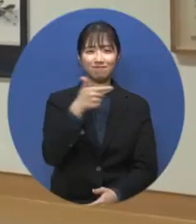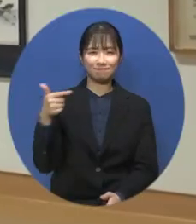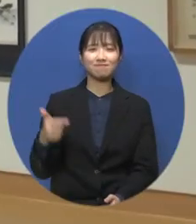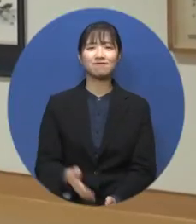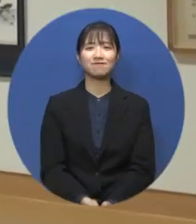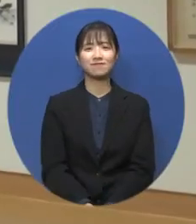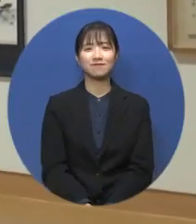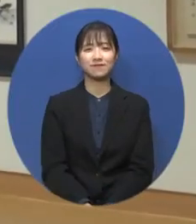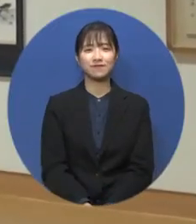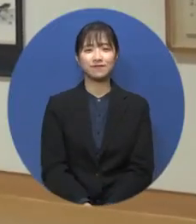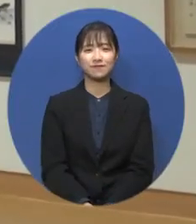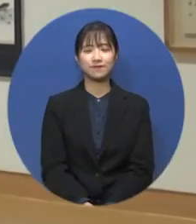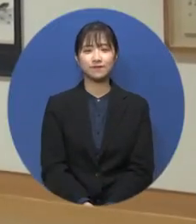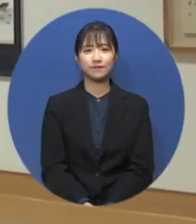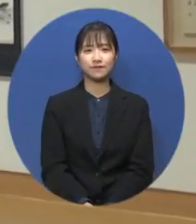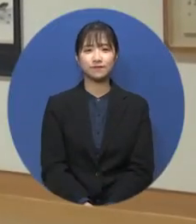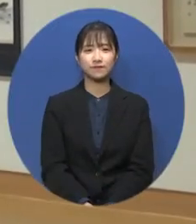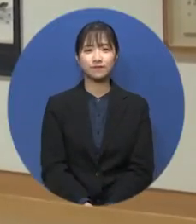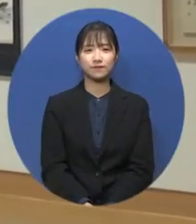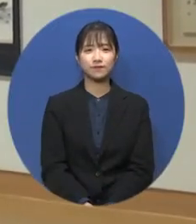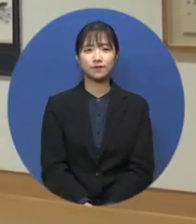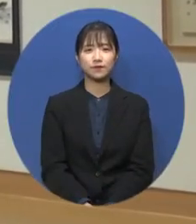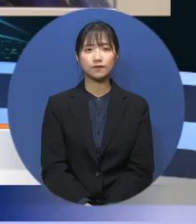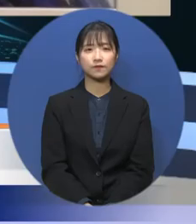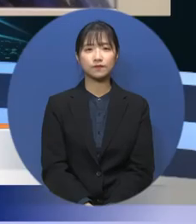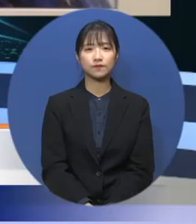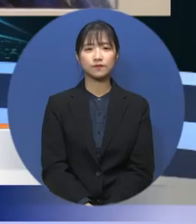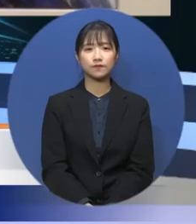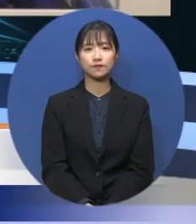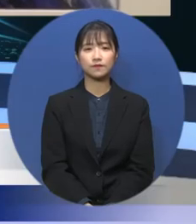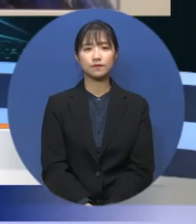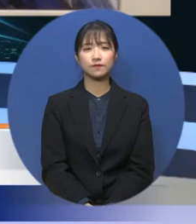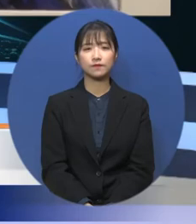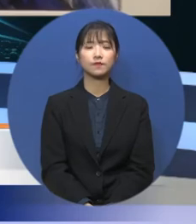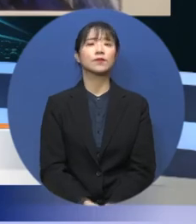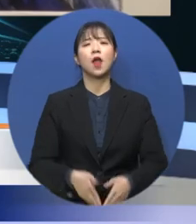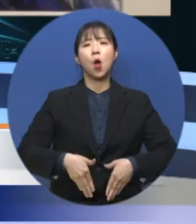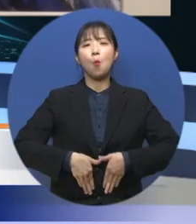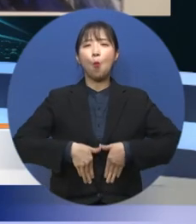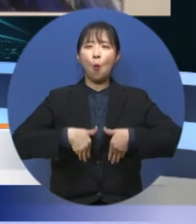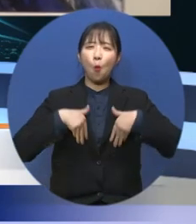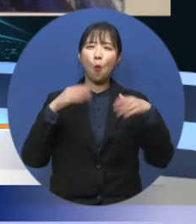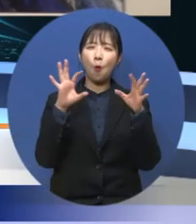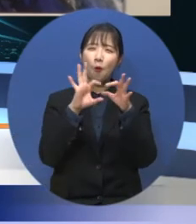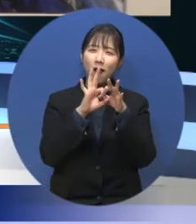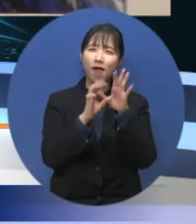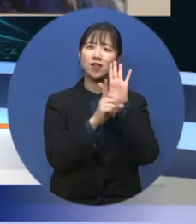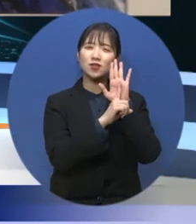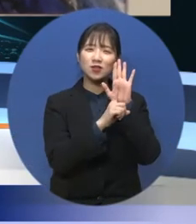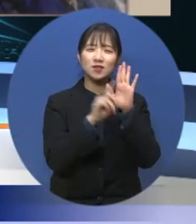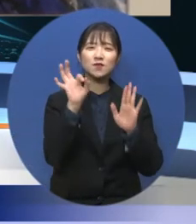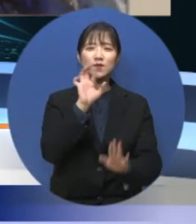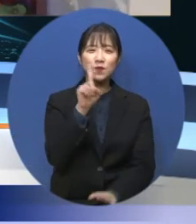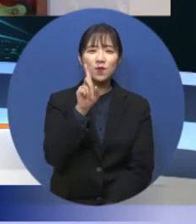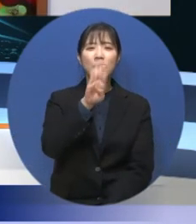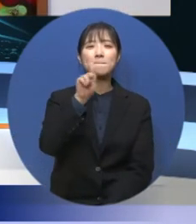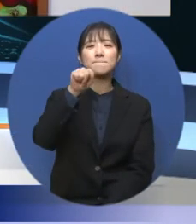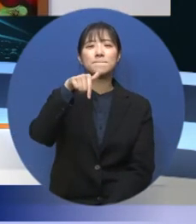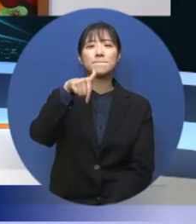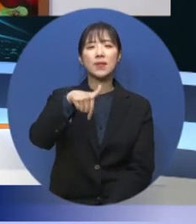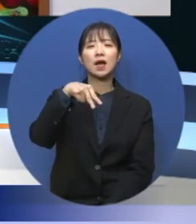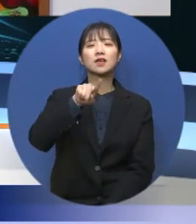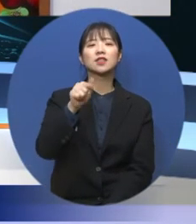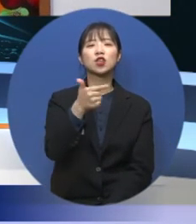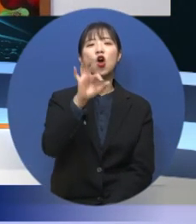자리였습니다. 복지TV 경기방송 정선입니다. 봄을 가득 담은 박선율 작가의 개인전이 여수에서